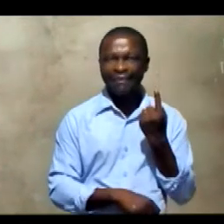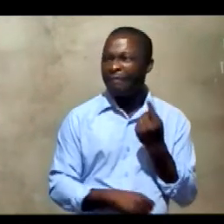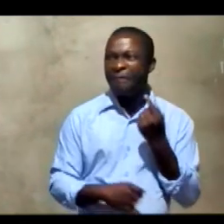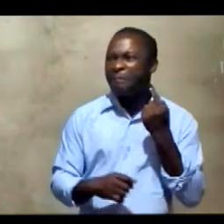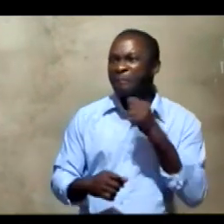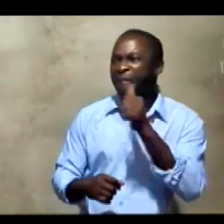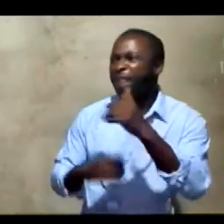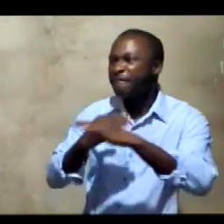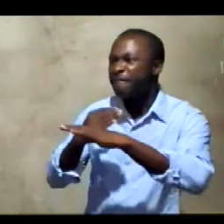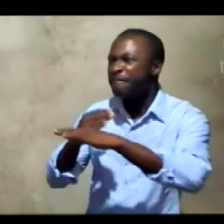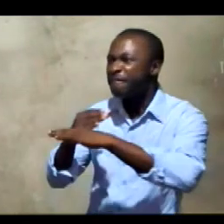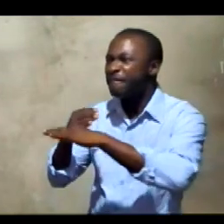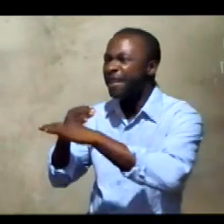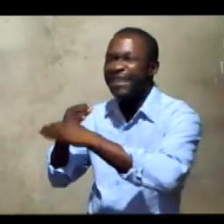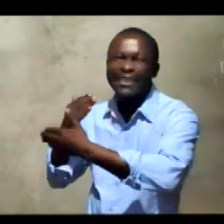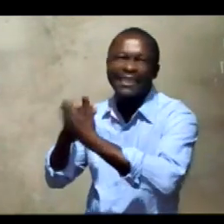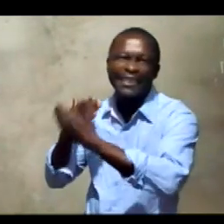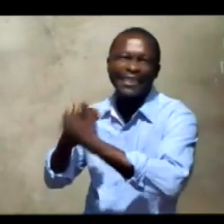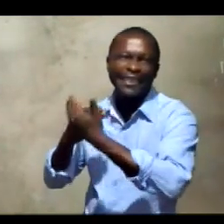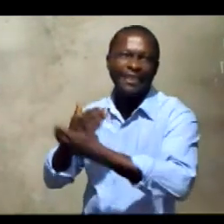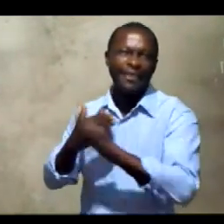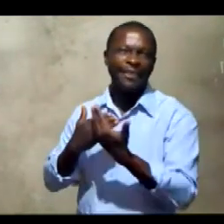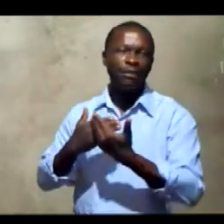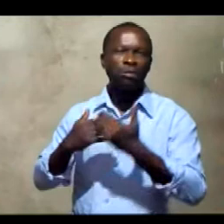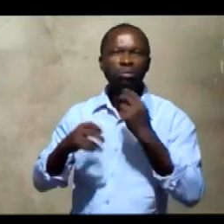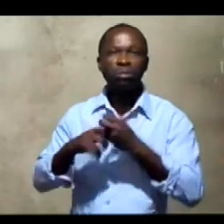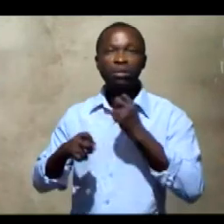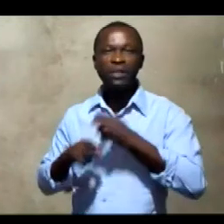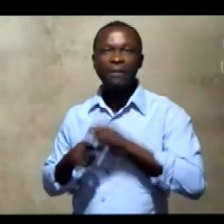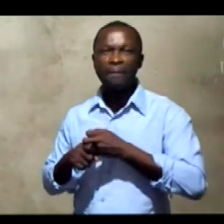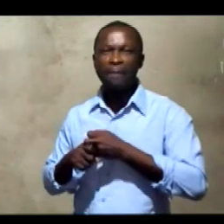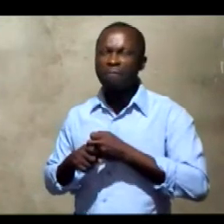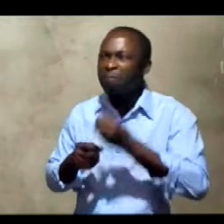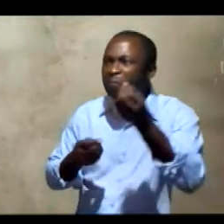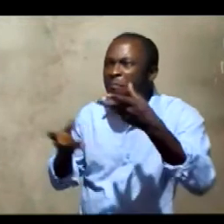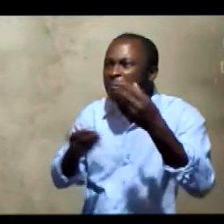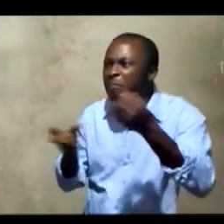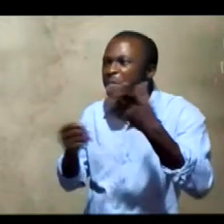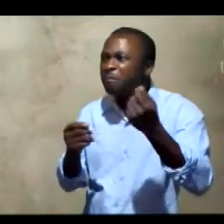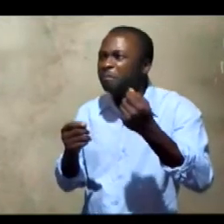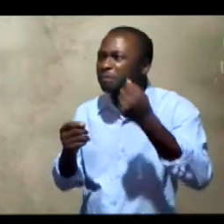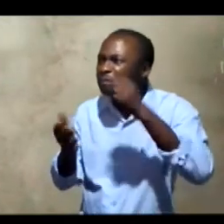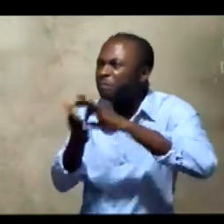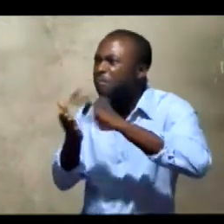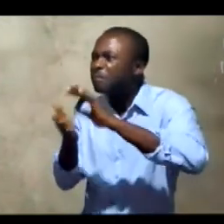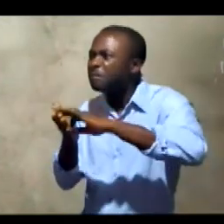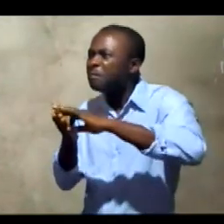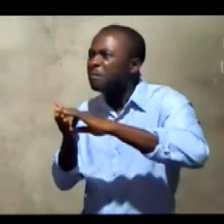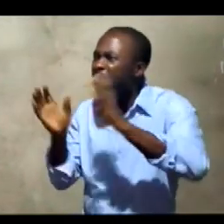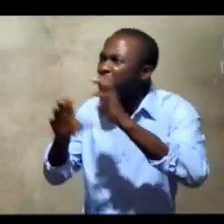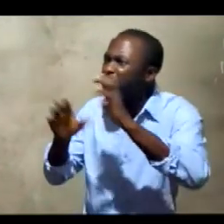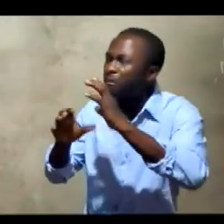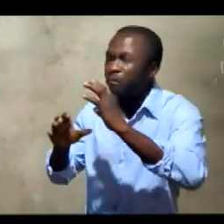ils intervenaient probablement dans le domaine du renseignement et du déploiement des drones et autres. Mais on a constaté qu'il y